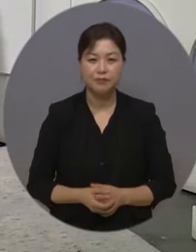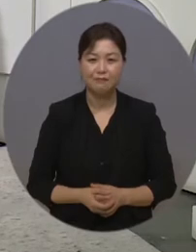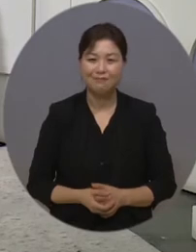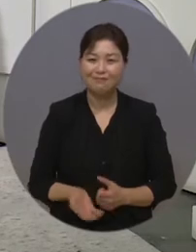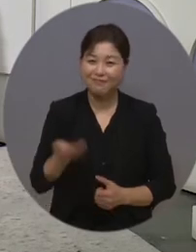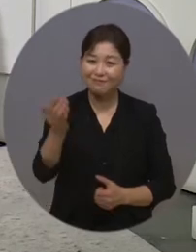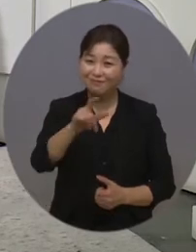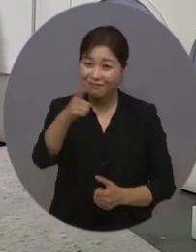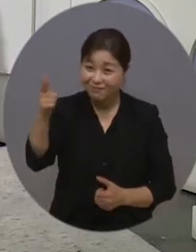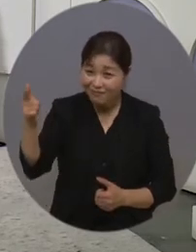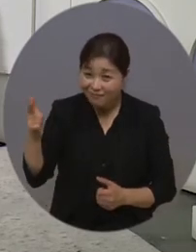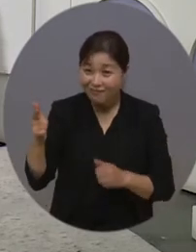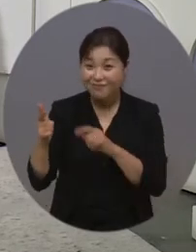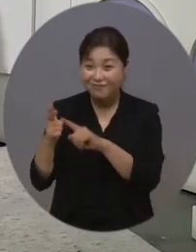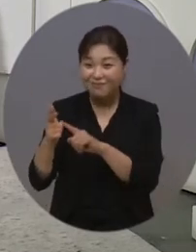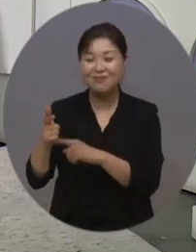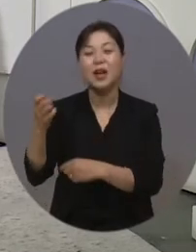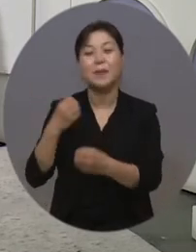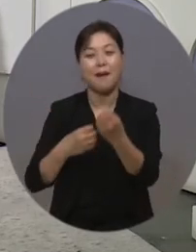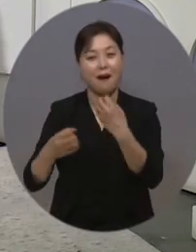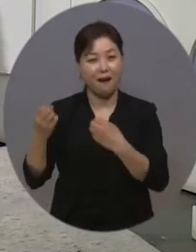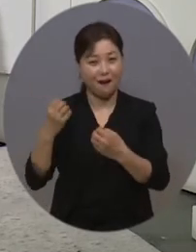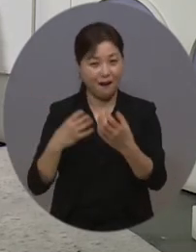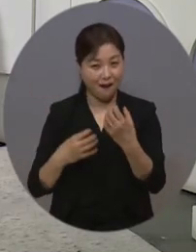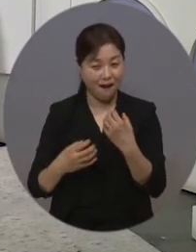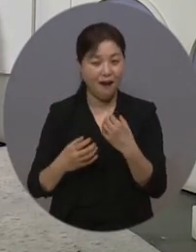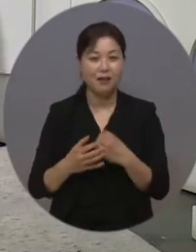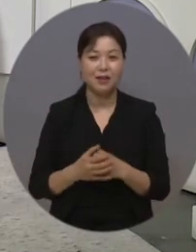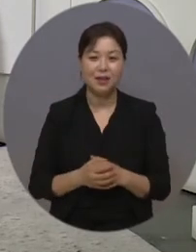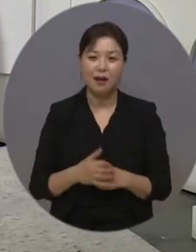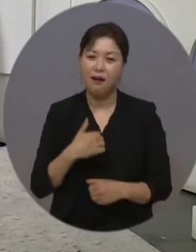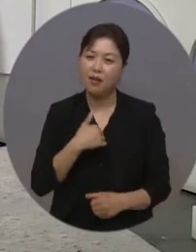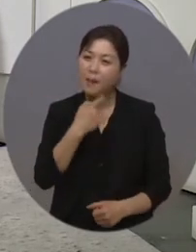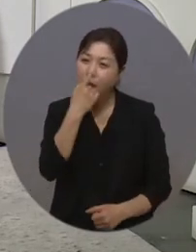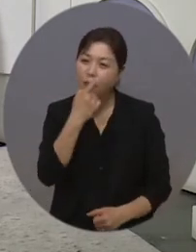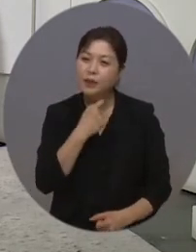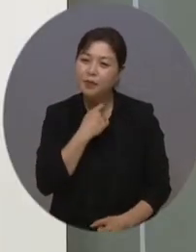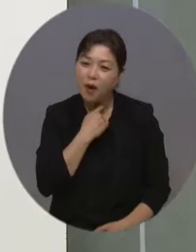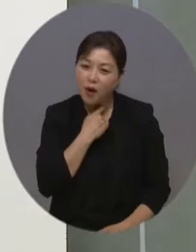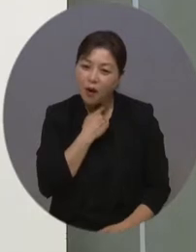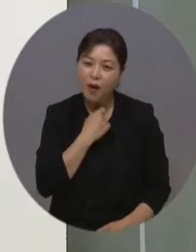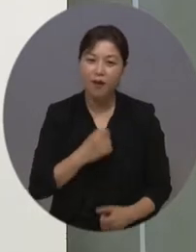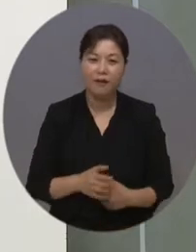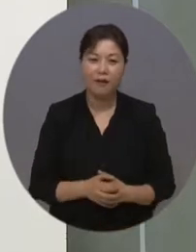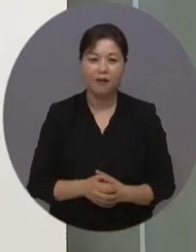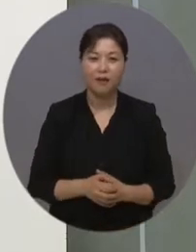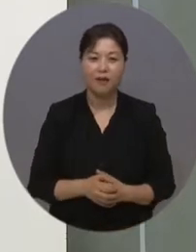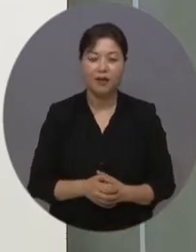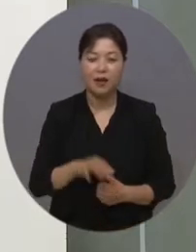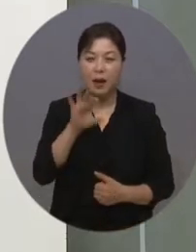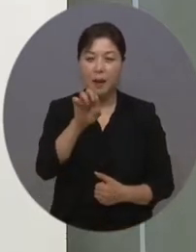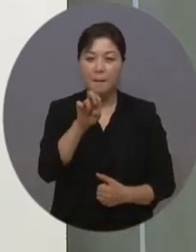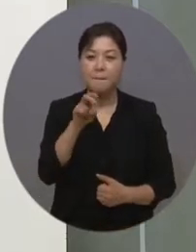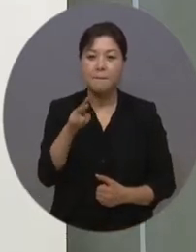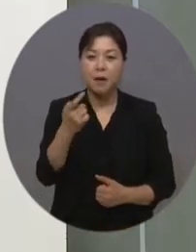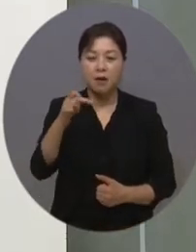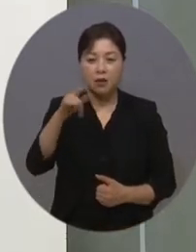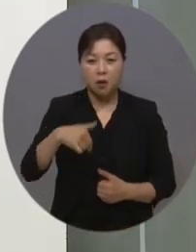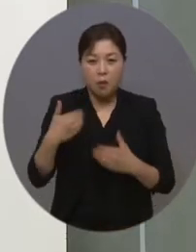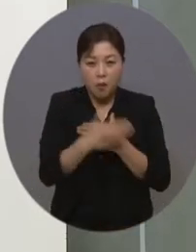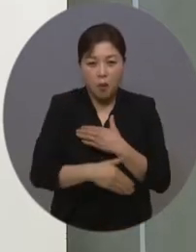포괄적인 말씀을 듣다 보니까 조금 배우고 싶어요. 면역력을 키우기